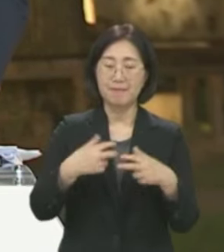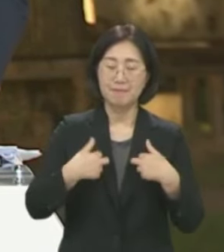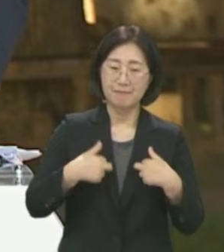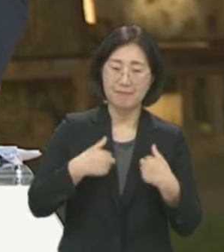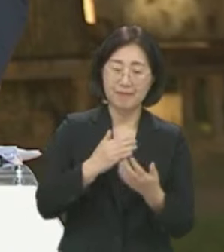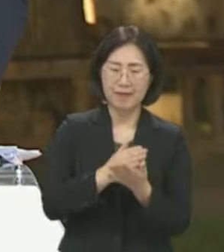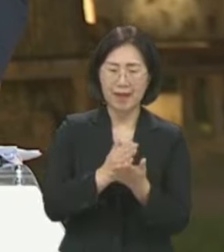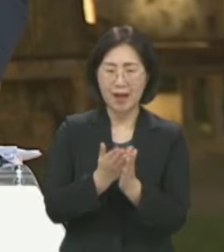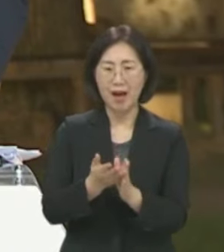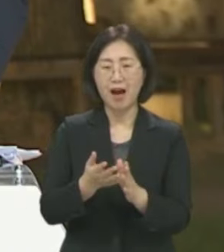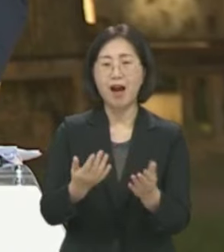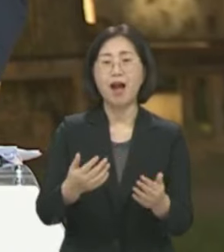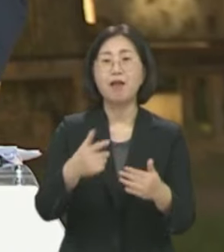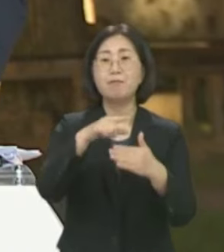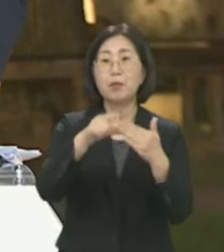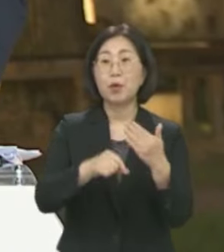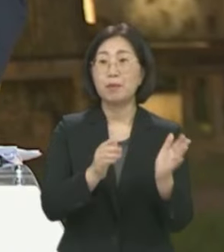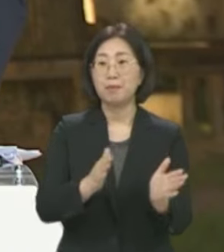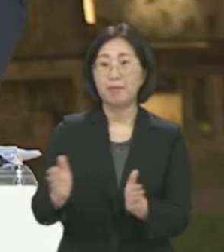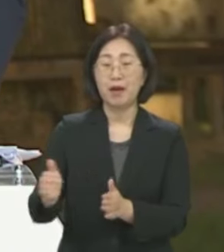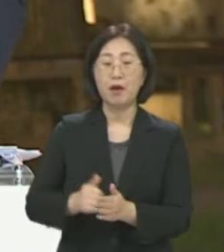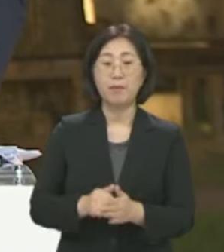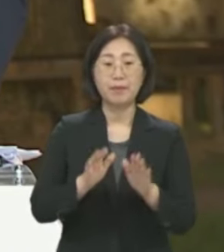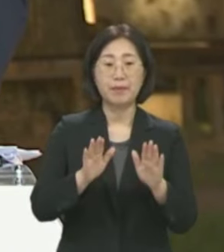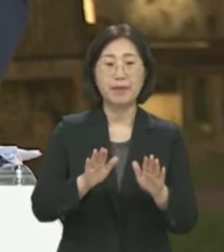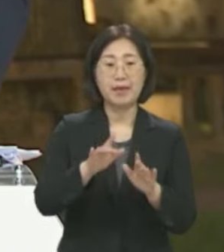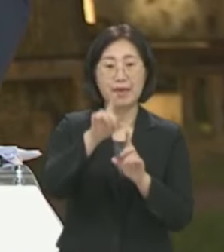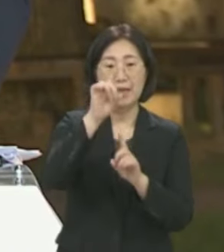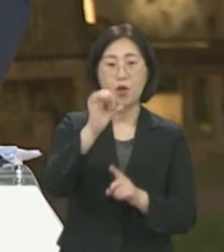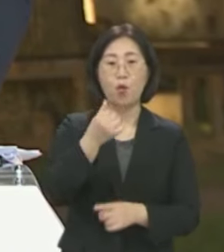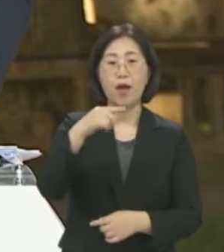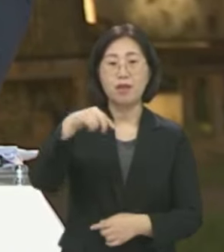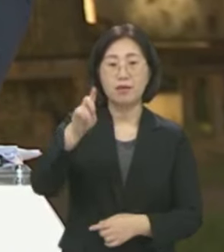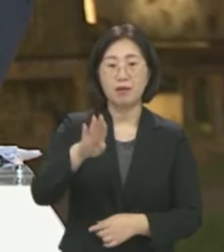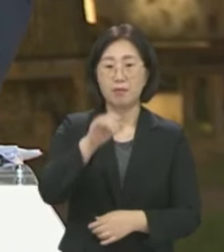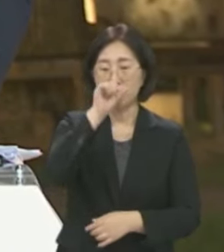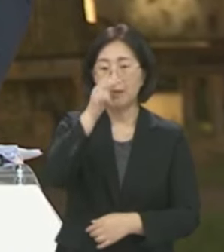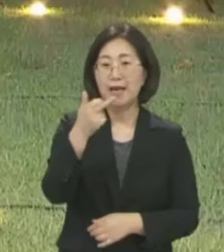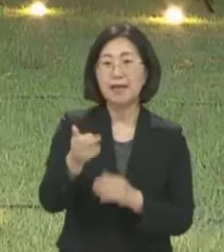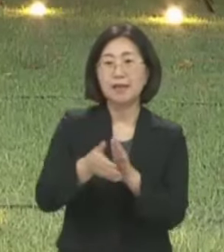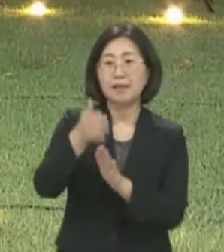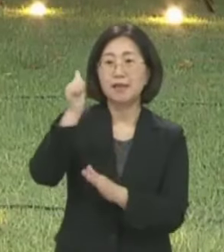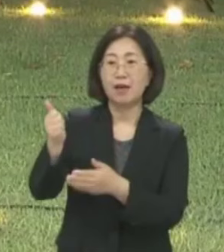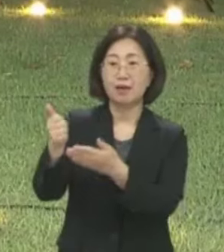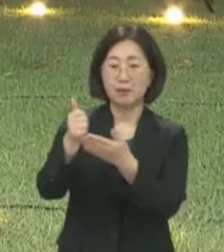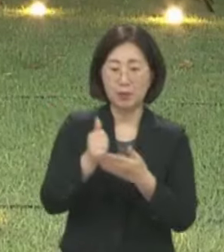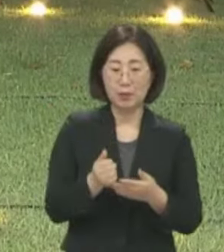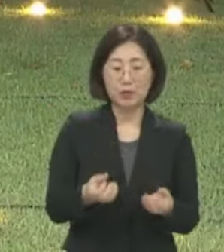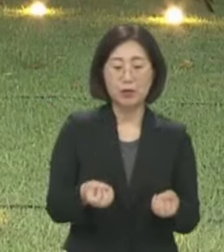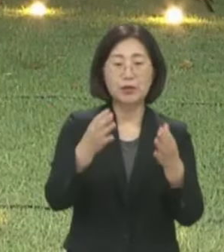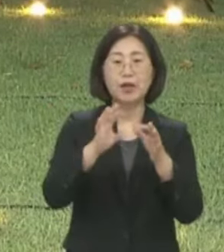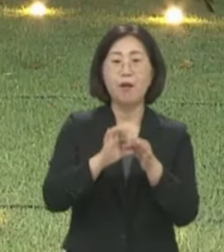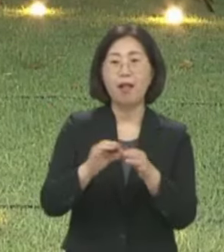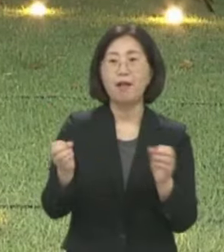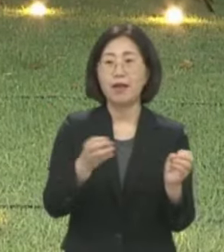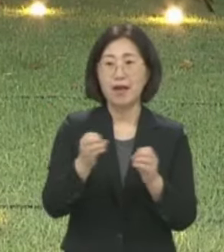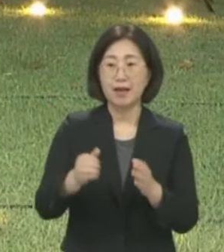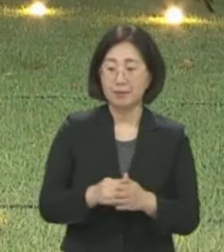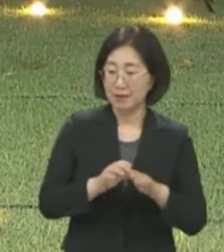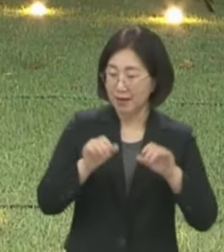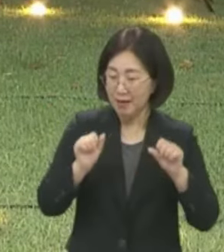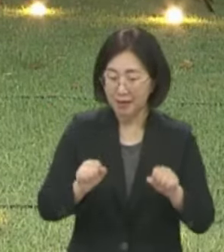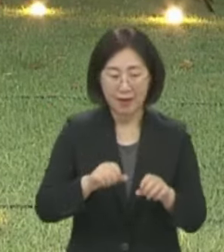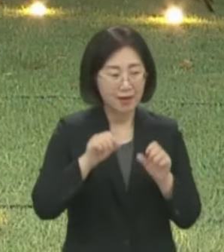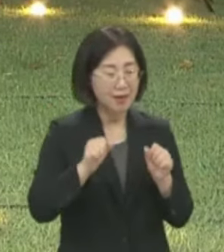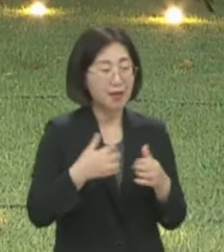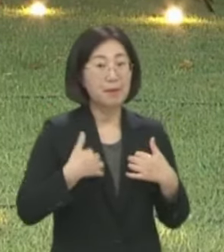다양한 프로그램이 마련된다고 하는데요. 이원섭 서산시장님 모시고 축제에 대한 이야기 들어보겠습니다. 시장님, 안녕하십니까? 네,